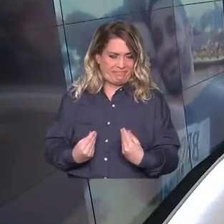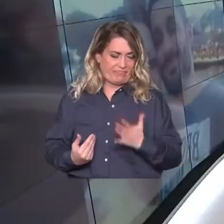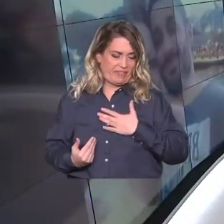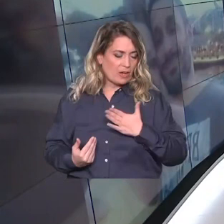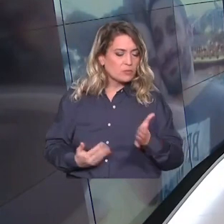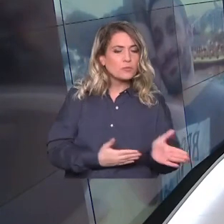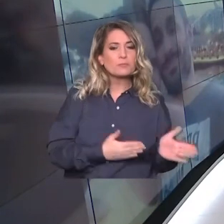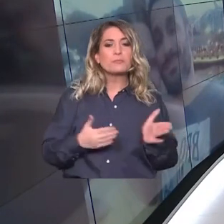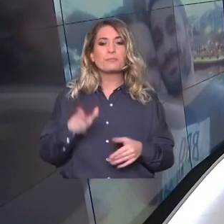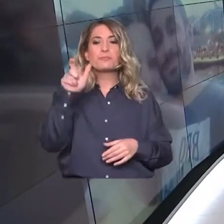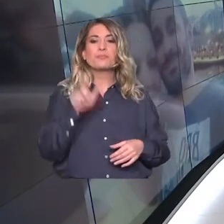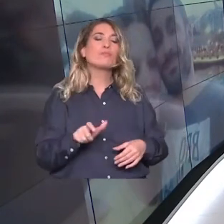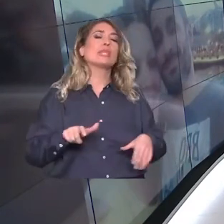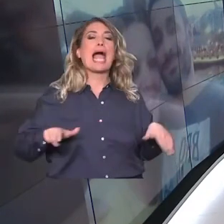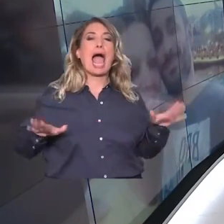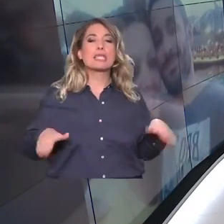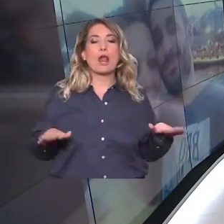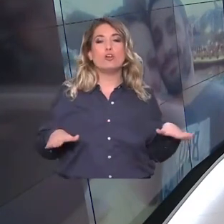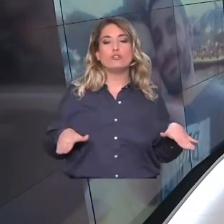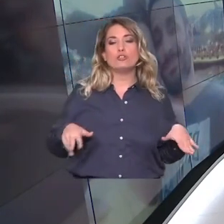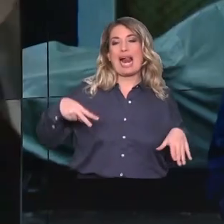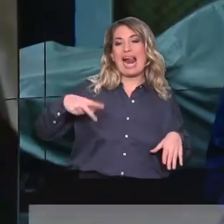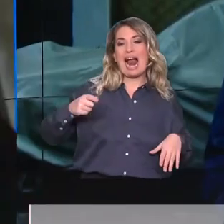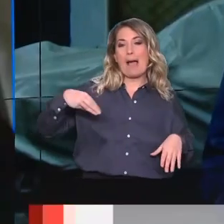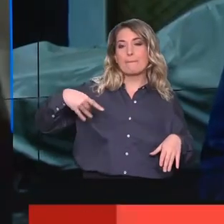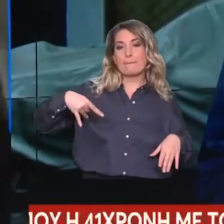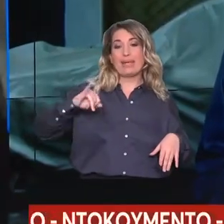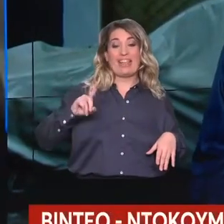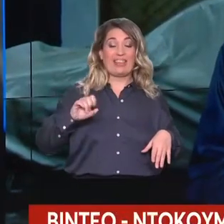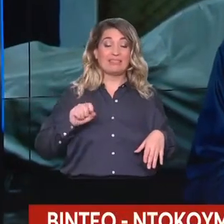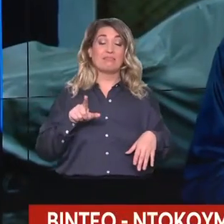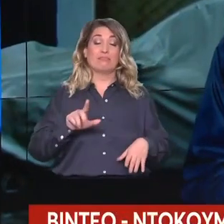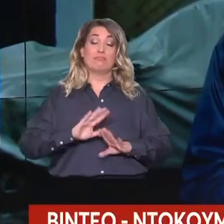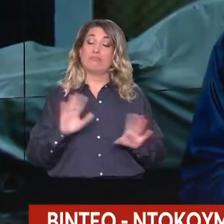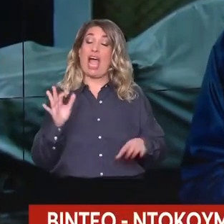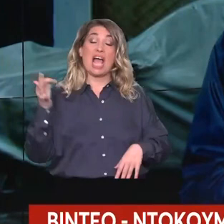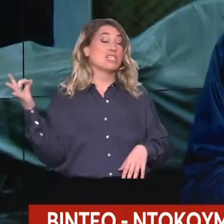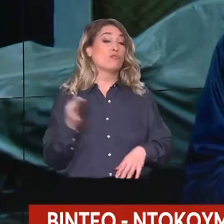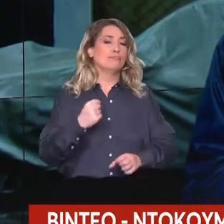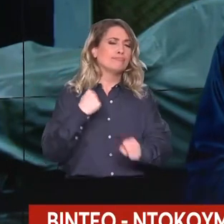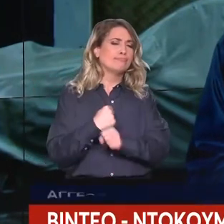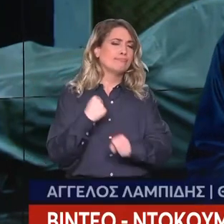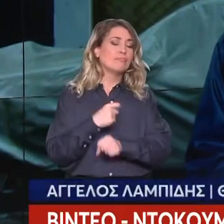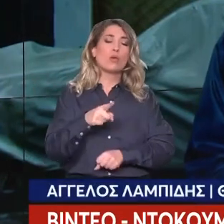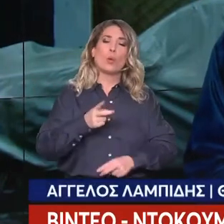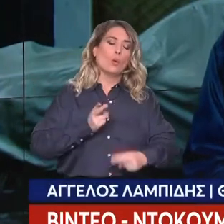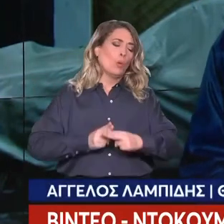Ο Άγγελος Λαμπίδης, ένας πραγματικά εξαίρετος συνάδελφος, ένας πολύτιμος συνεργάτης της